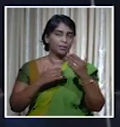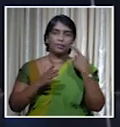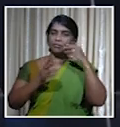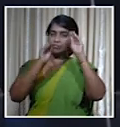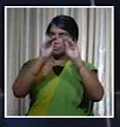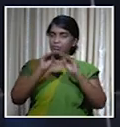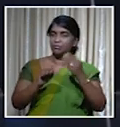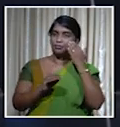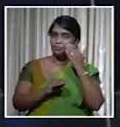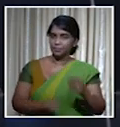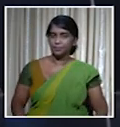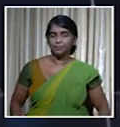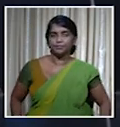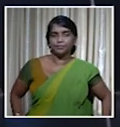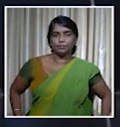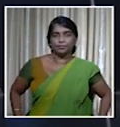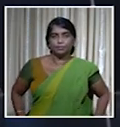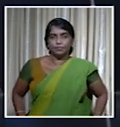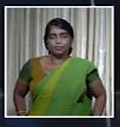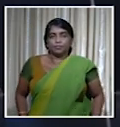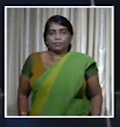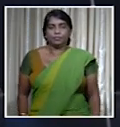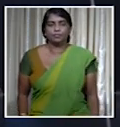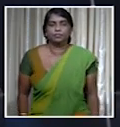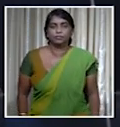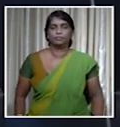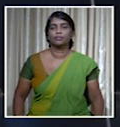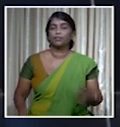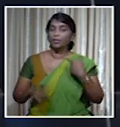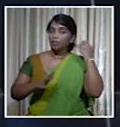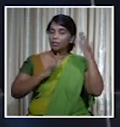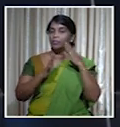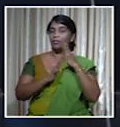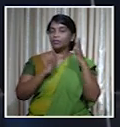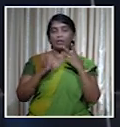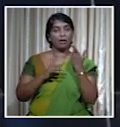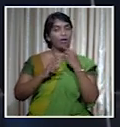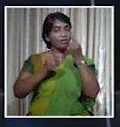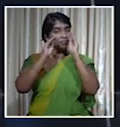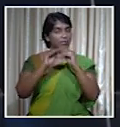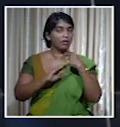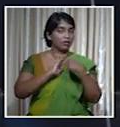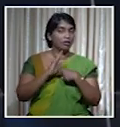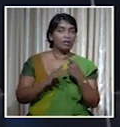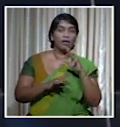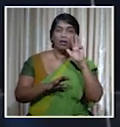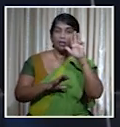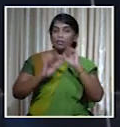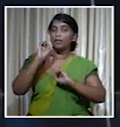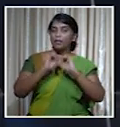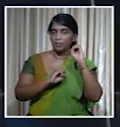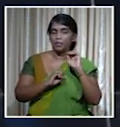අයවැයෙන් තහවුරු වෙනවා සාමාන්‍ය ලෝක සම්මතයේ තමයි අයවැය මගින් දළ දේශීය නිෂ්පාදිතයෙන්